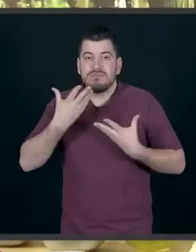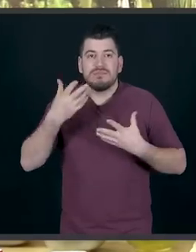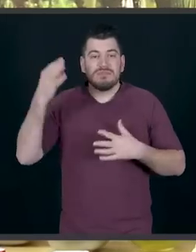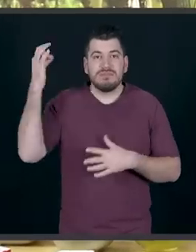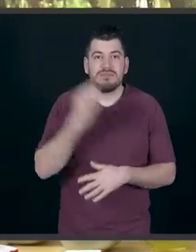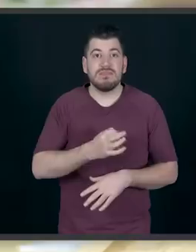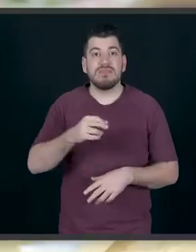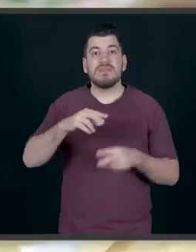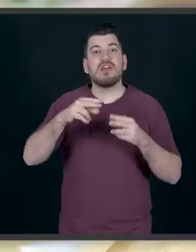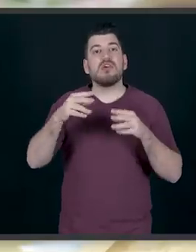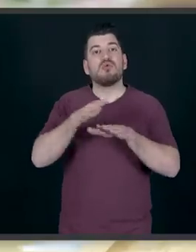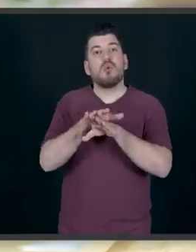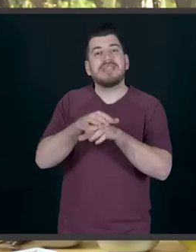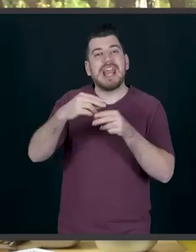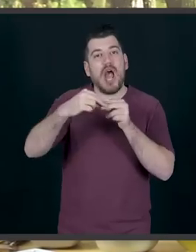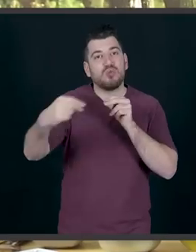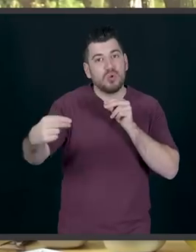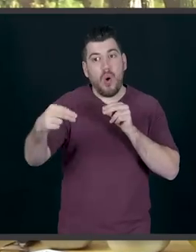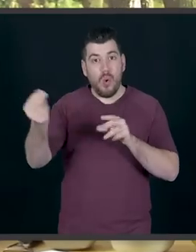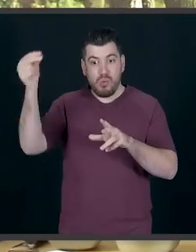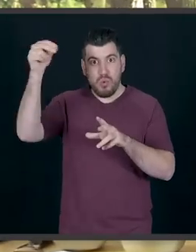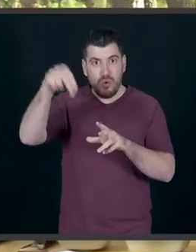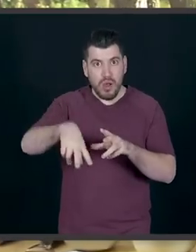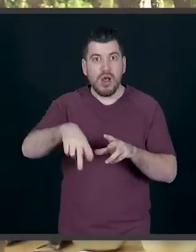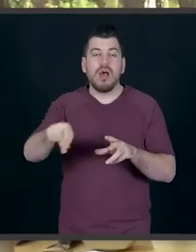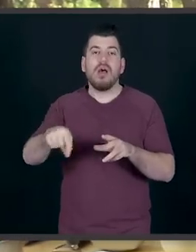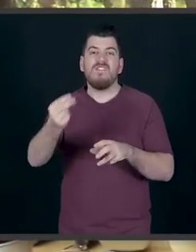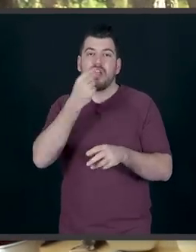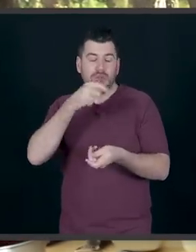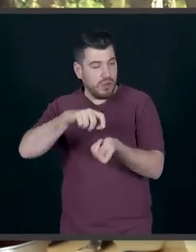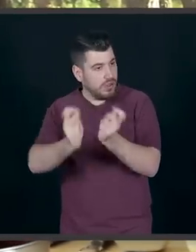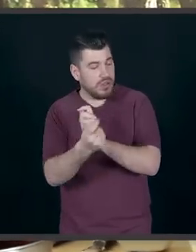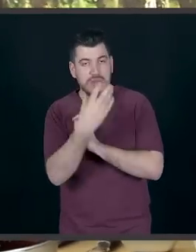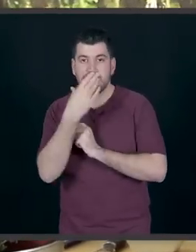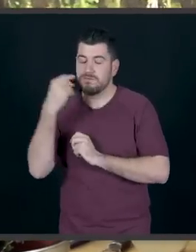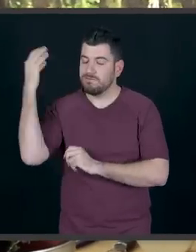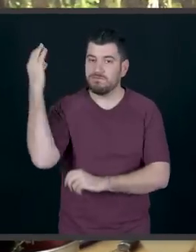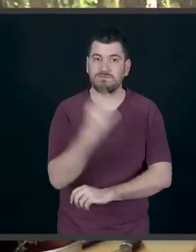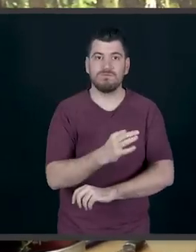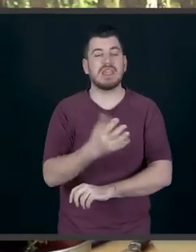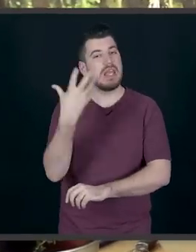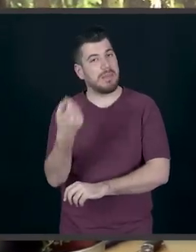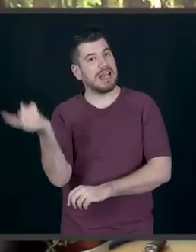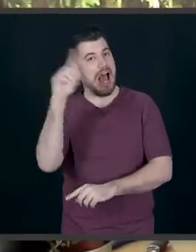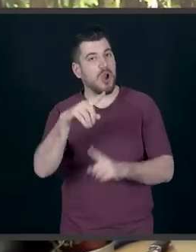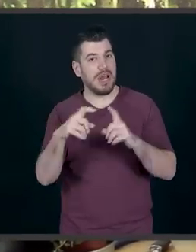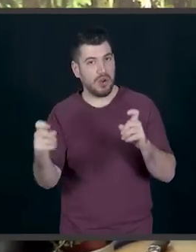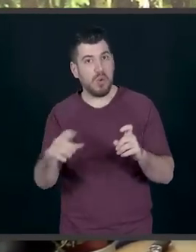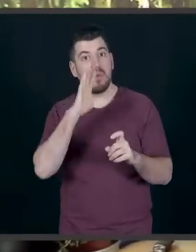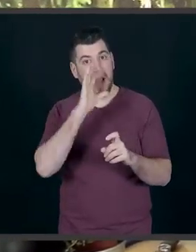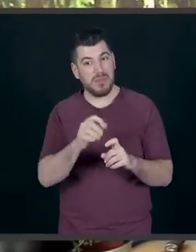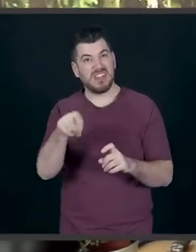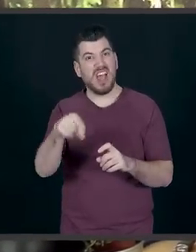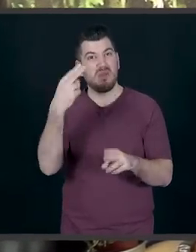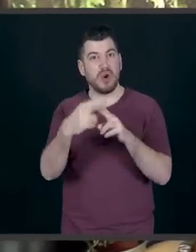αντζούγια, όπου και να τη βάλεις, σου κάνει το φαγητό αυτομάτως γευστικό. Υπάρχει και ένα άλλο υλικό που έχει επίσης το